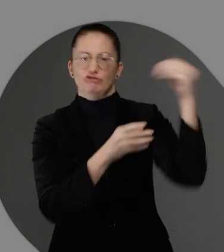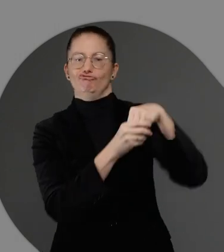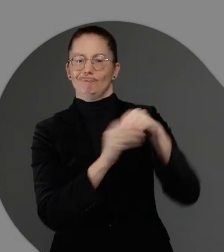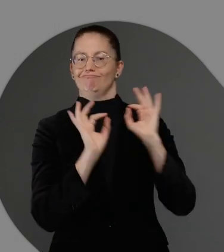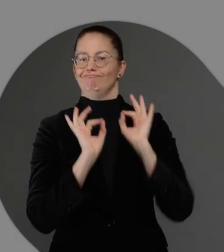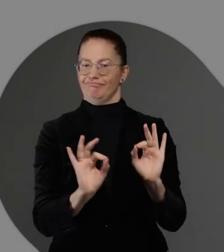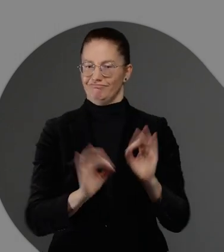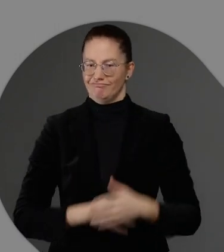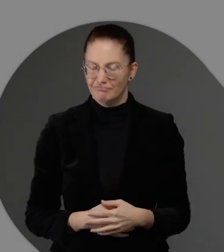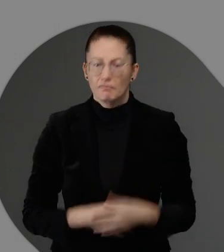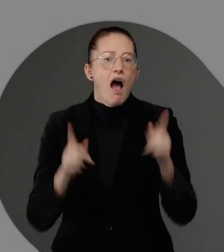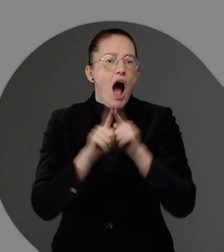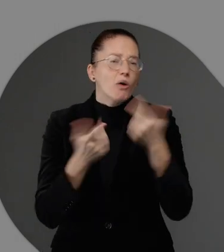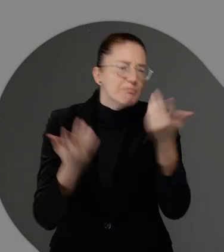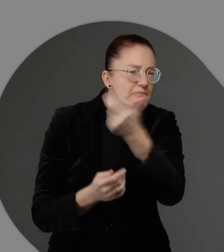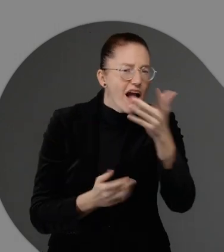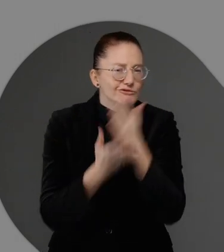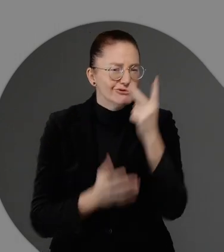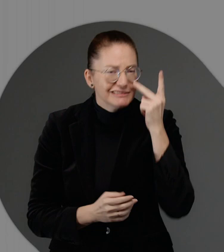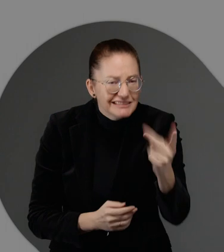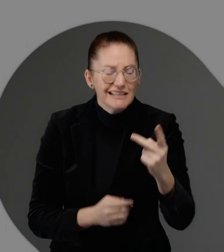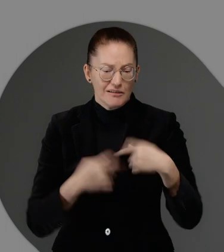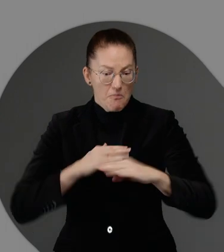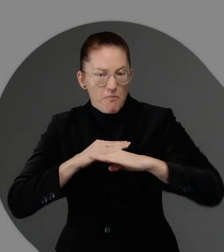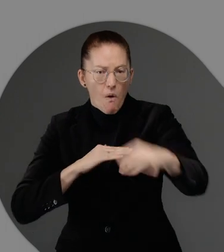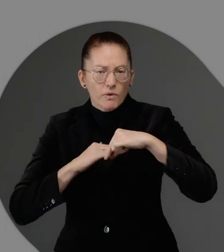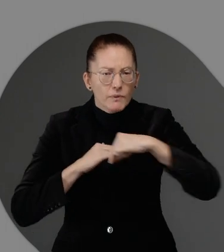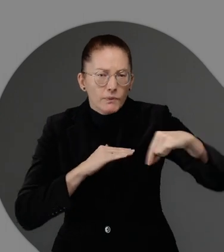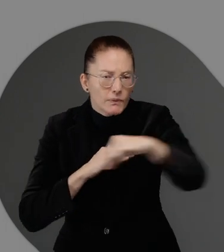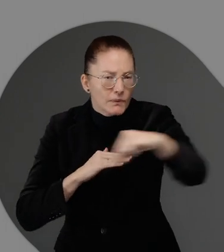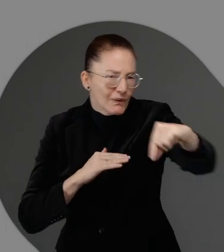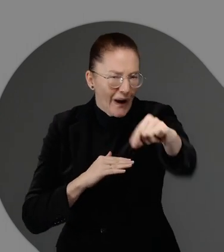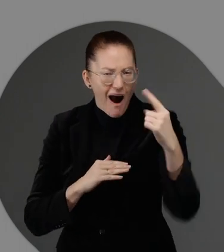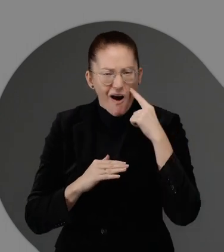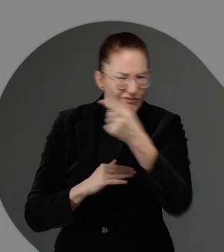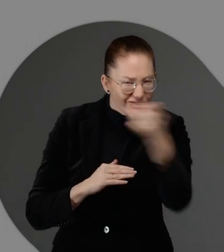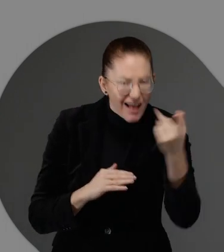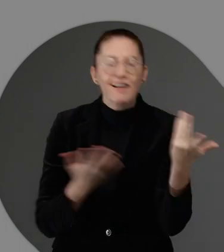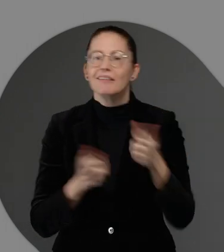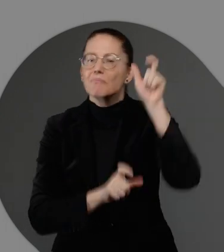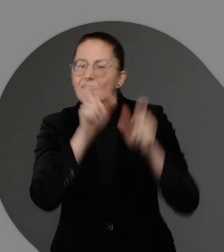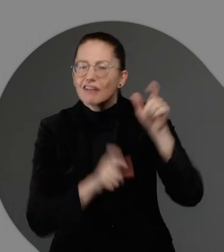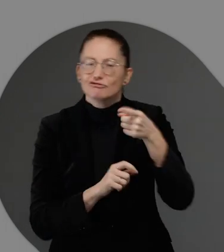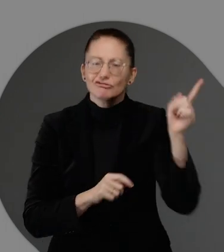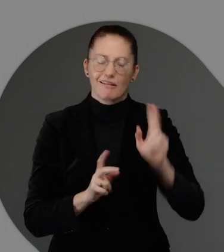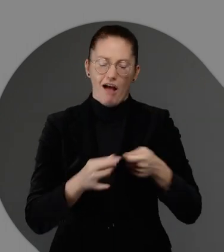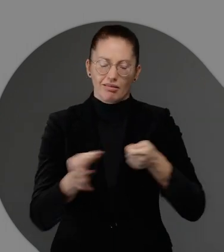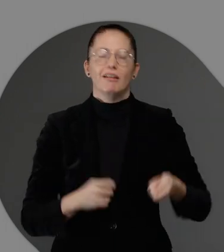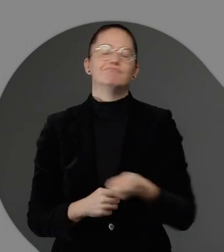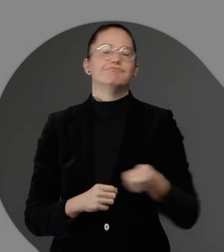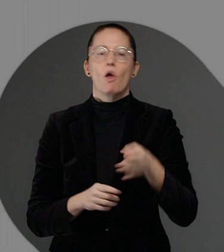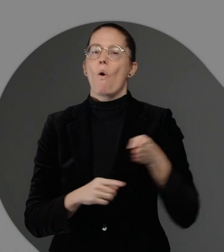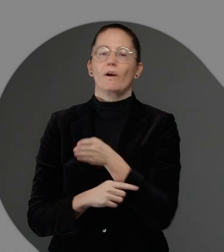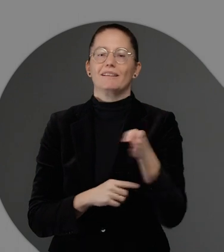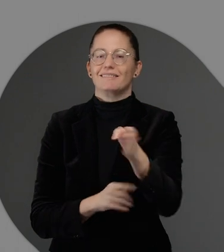machen. Manchen Personen ist möglicherweise auch schon das taktile Leitsystem am Boden aufgefallen, das Menschen mit Langstock im öffentlichen Raum bei der